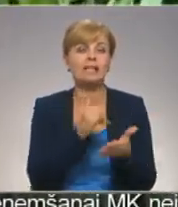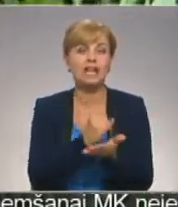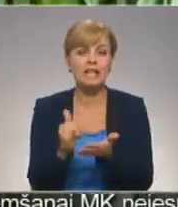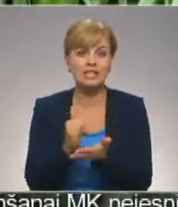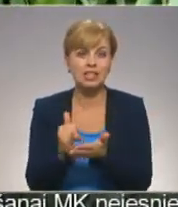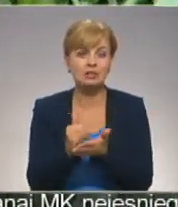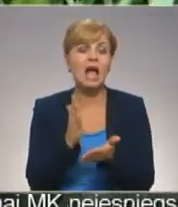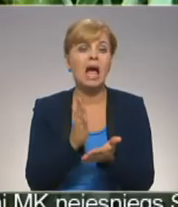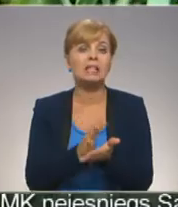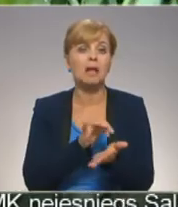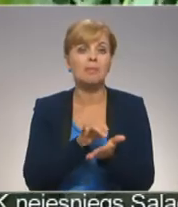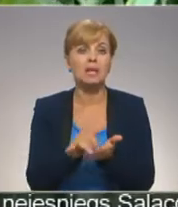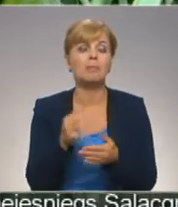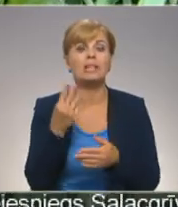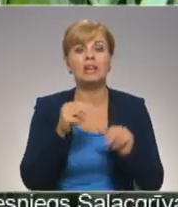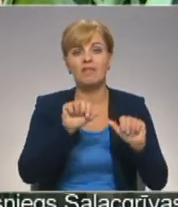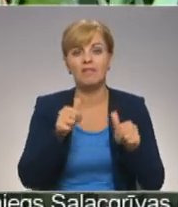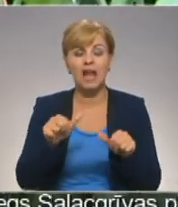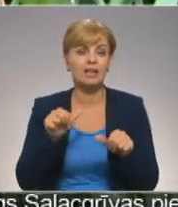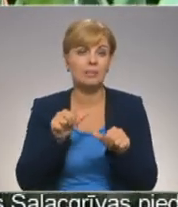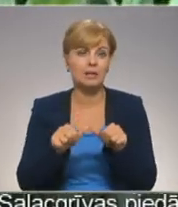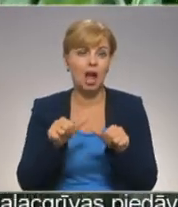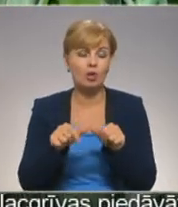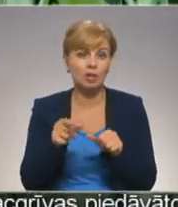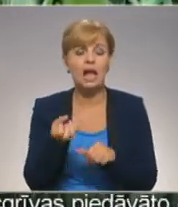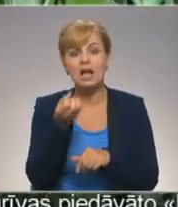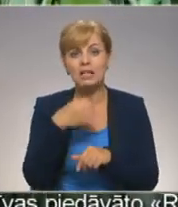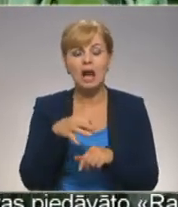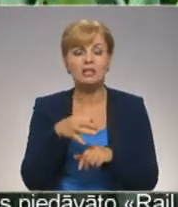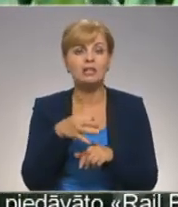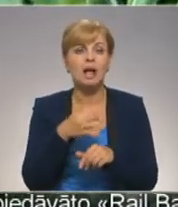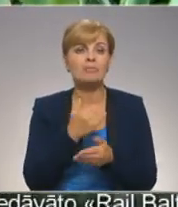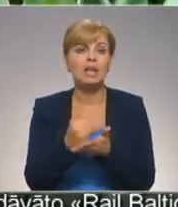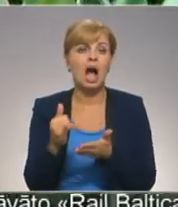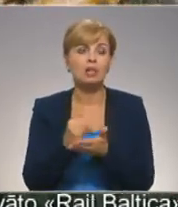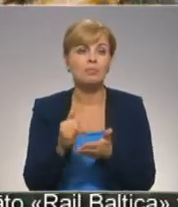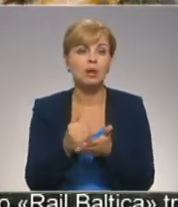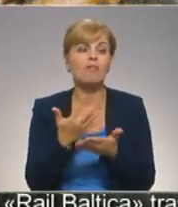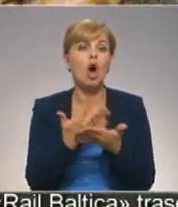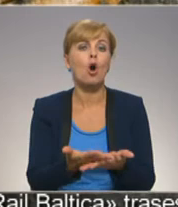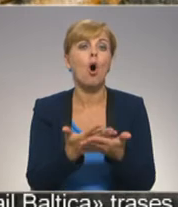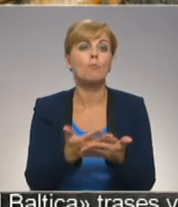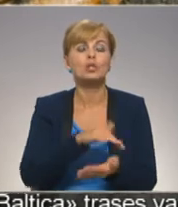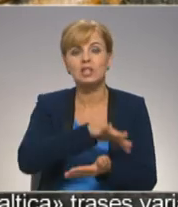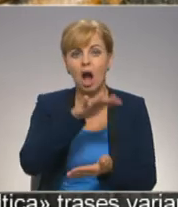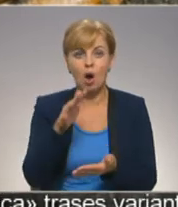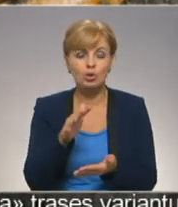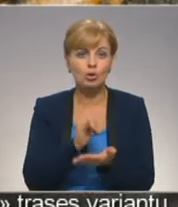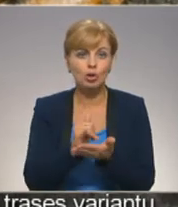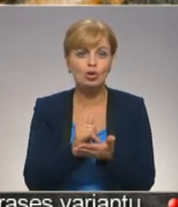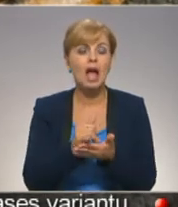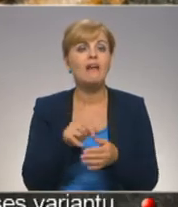bet esot pieejami arī divu veidu preparāti, turklāt dārs jāatbrīvo no gružu un kompostu kaudzēm un pēc iespējas biežāk